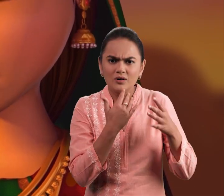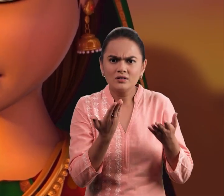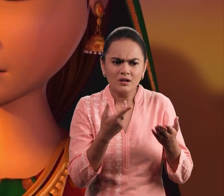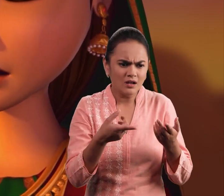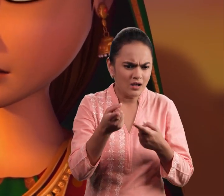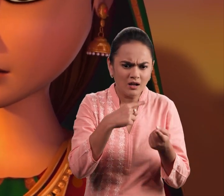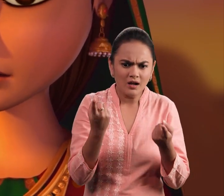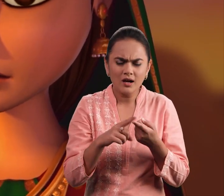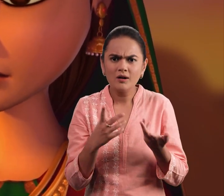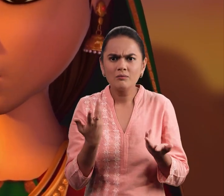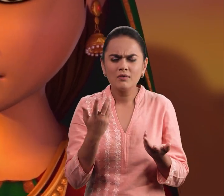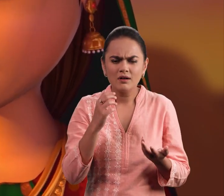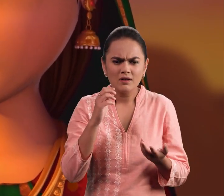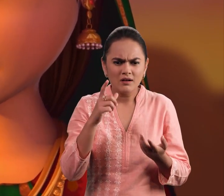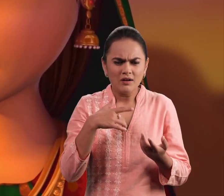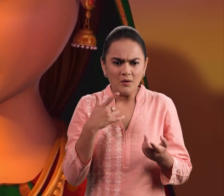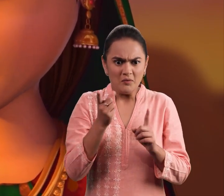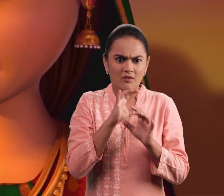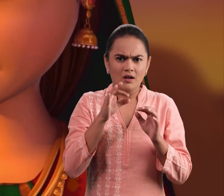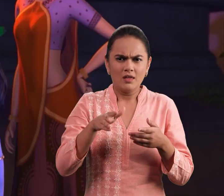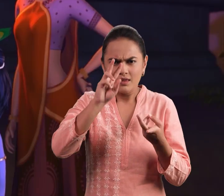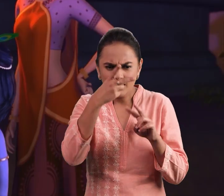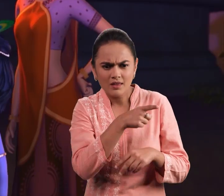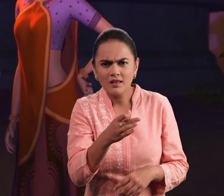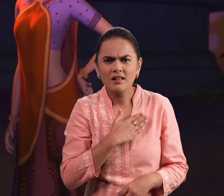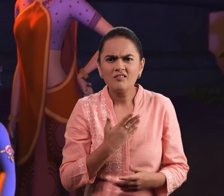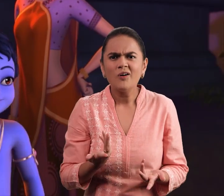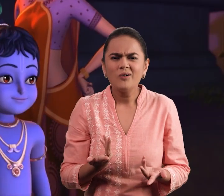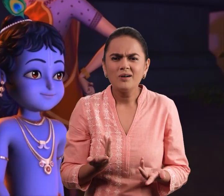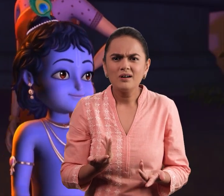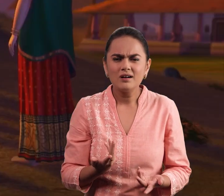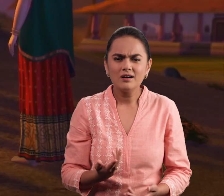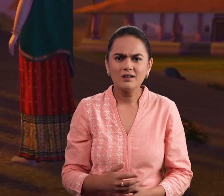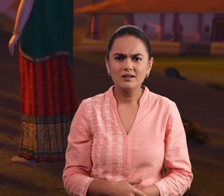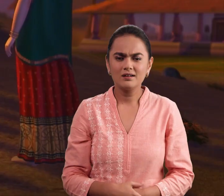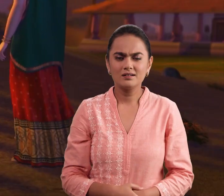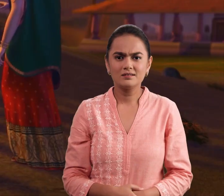कृष्णा, ये सब क्या हुआ? ये चमत्कार कैसे टूट गया?